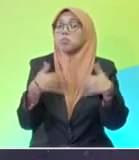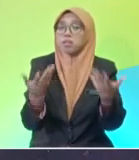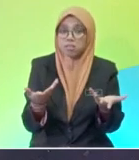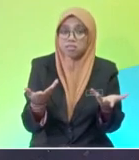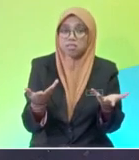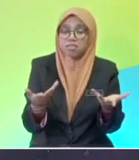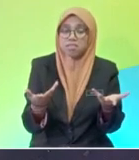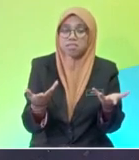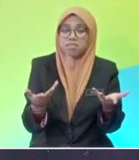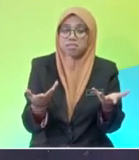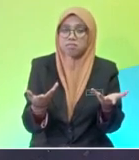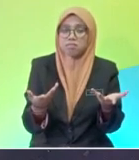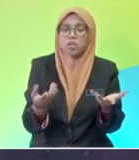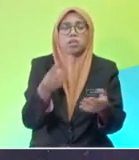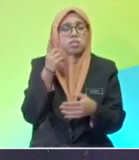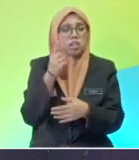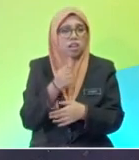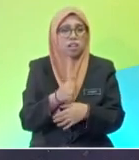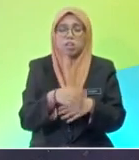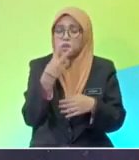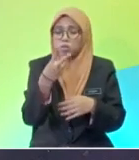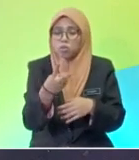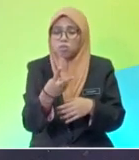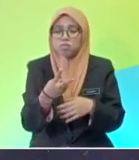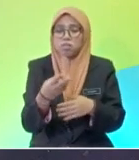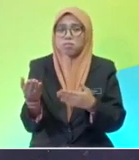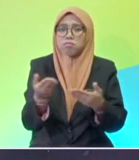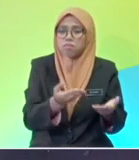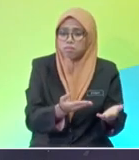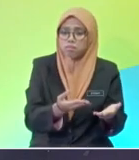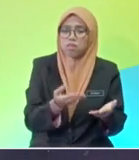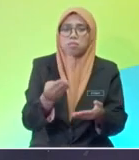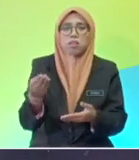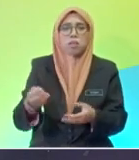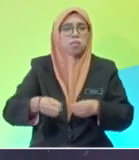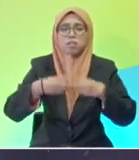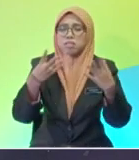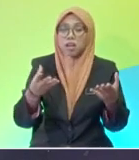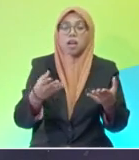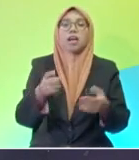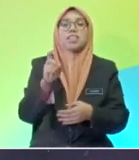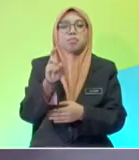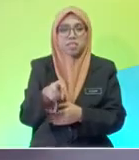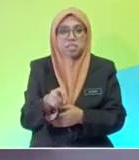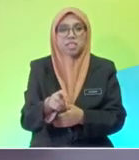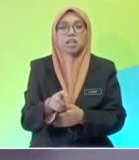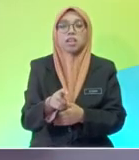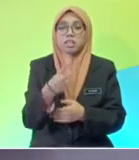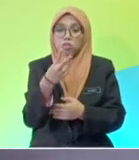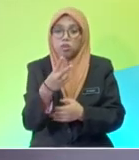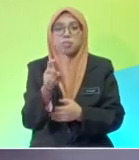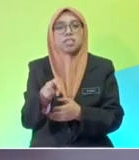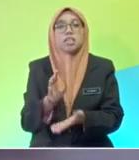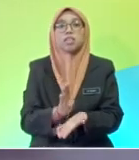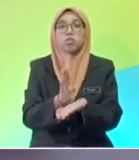kan terus bawa barangnya jadi kalau di rumah ada